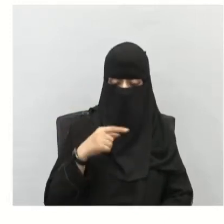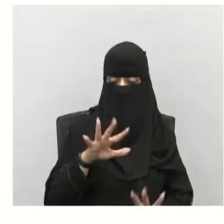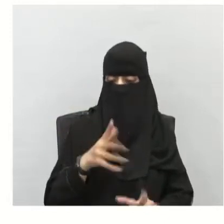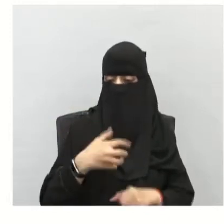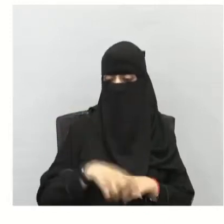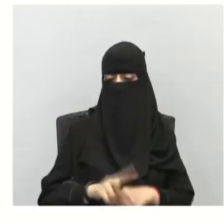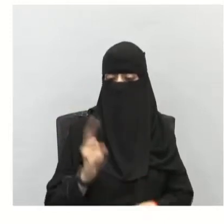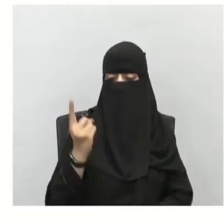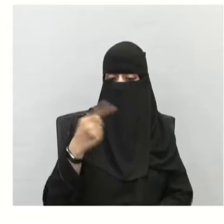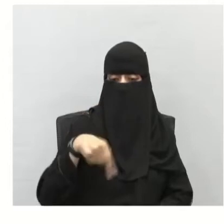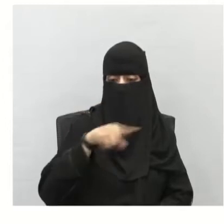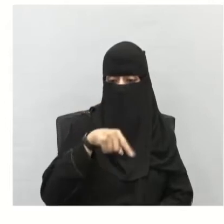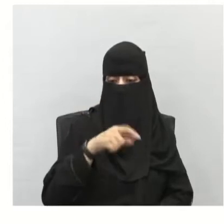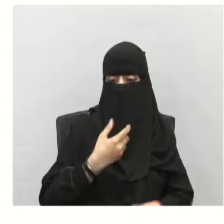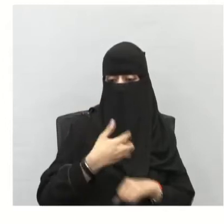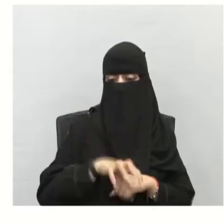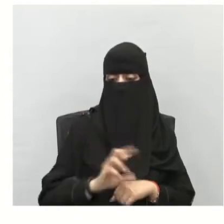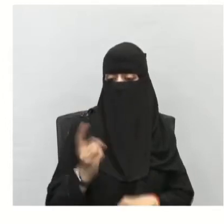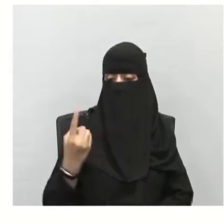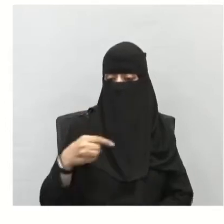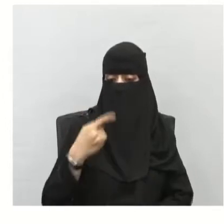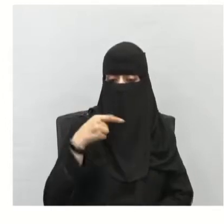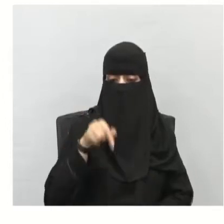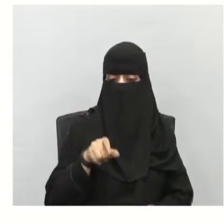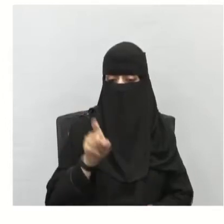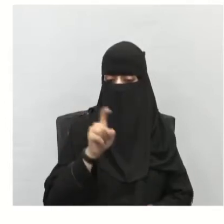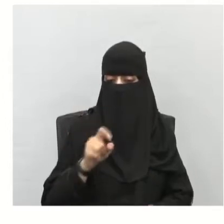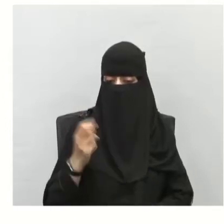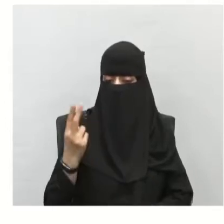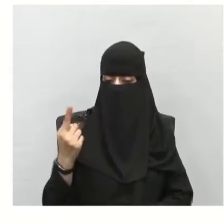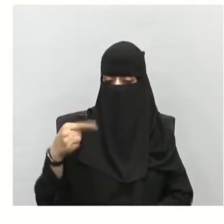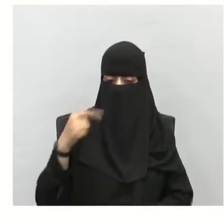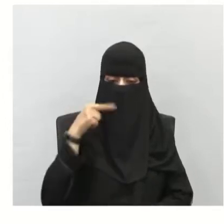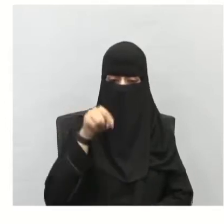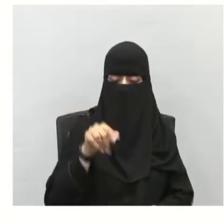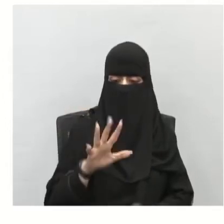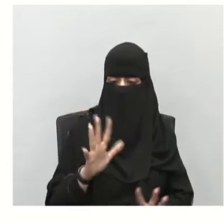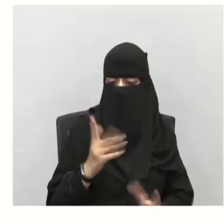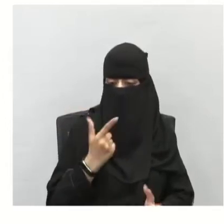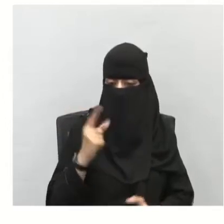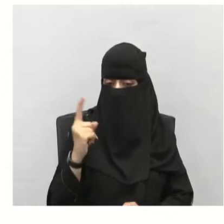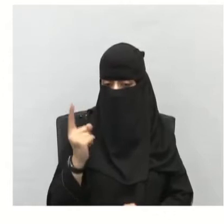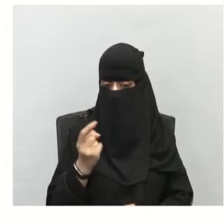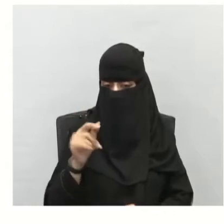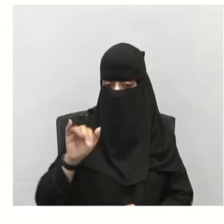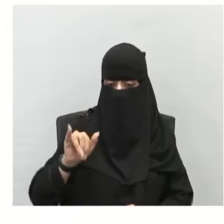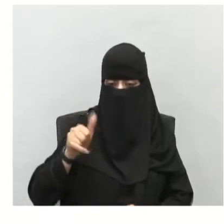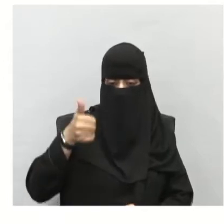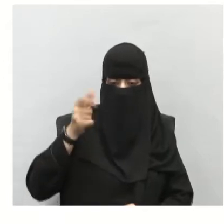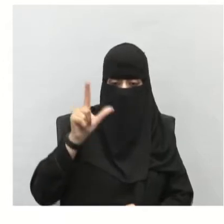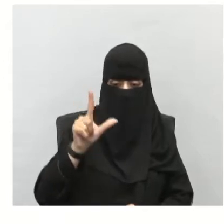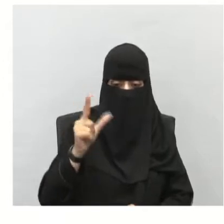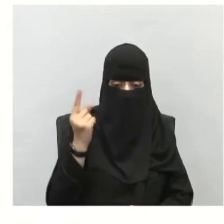سؤال 12. كم ريالا مع الأولاد الأربعة أو الطلاب الأربعة؟